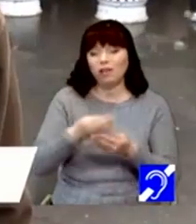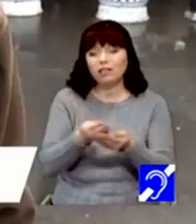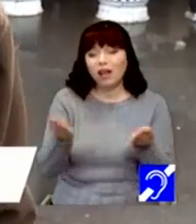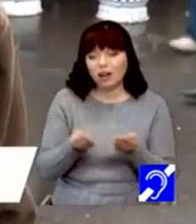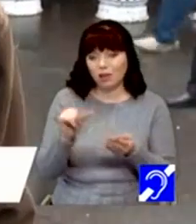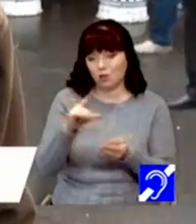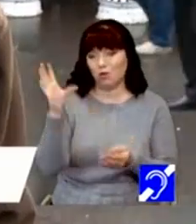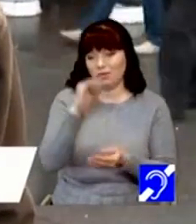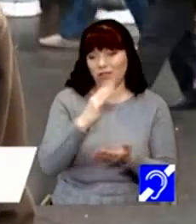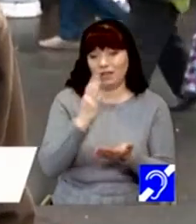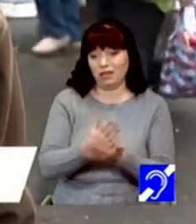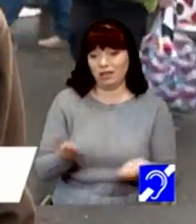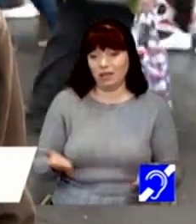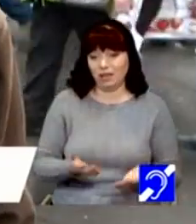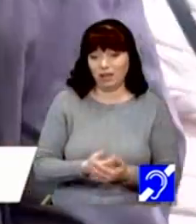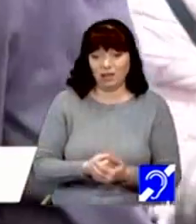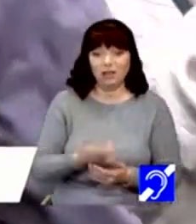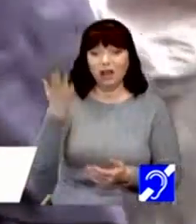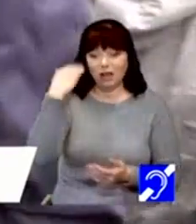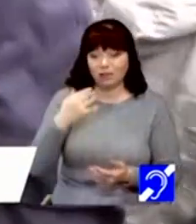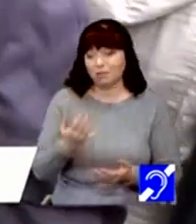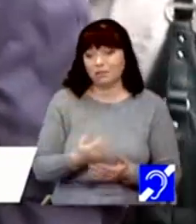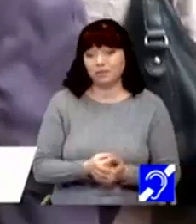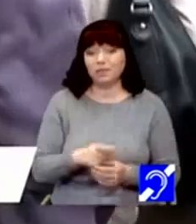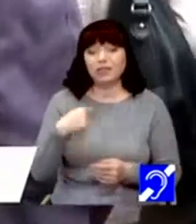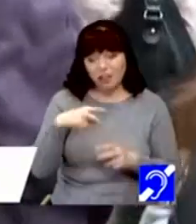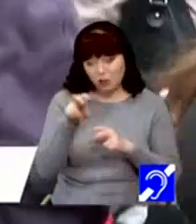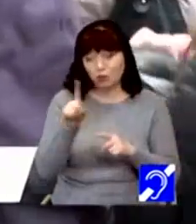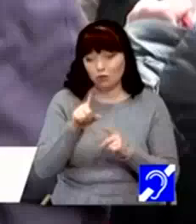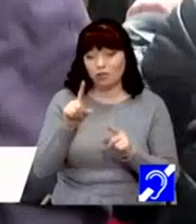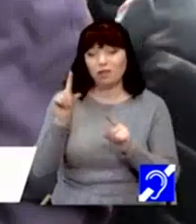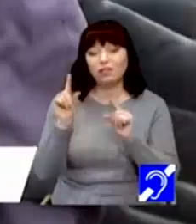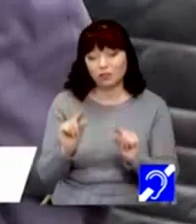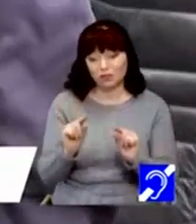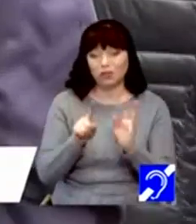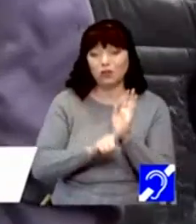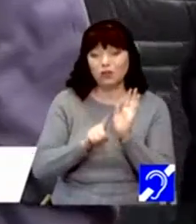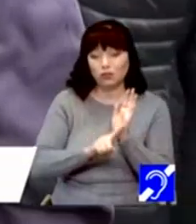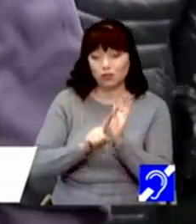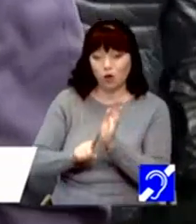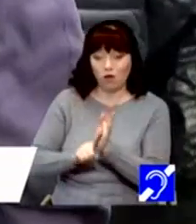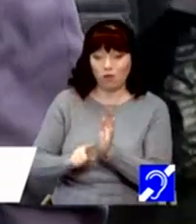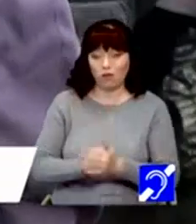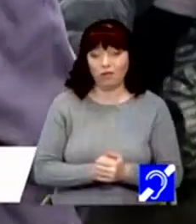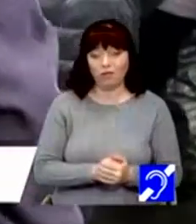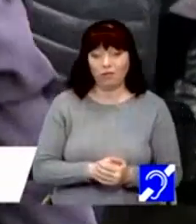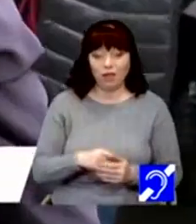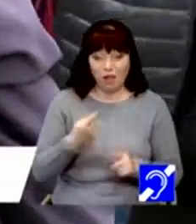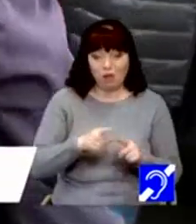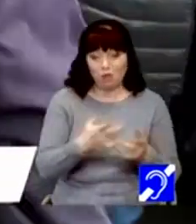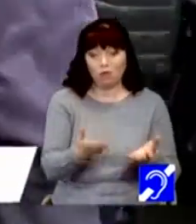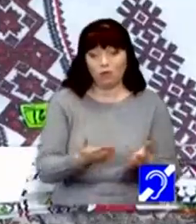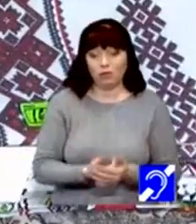că nu au munca dintre o să ajungem diluat ceva mai ieftin amu manusa de uscat ieftin și ieftină